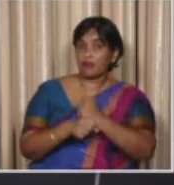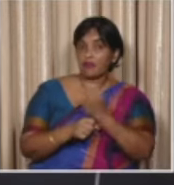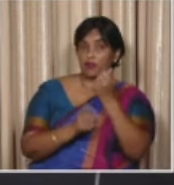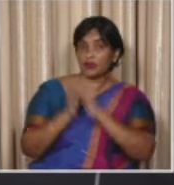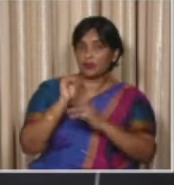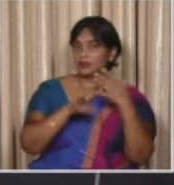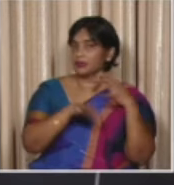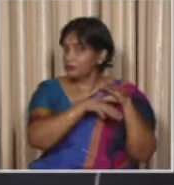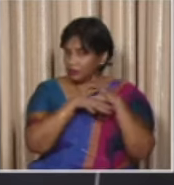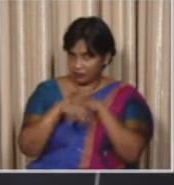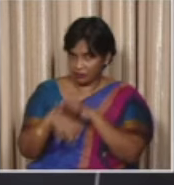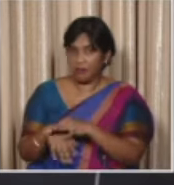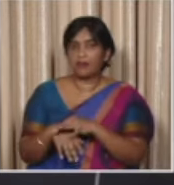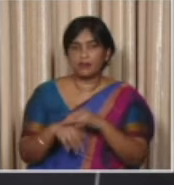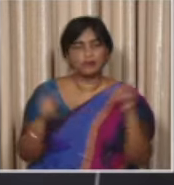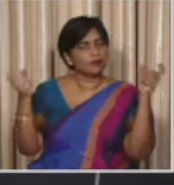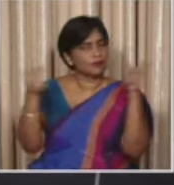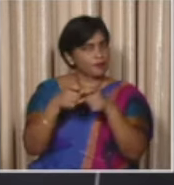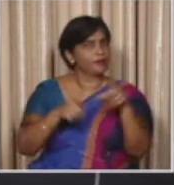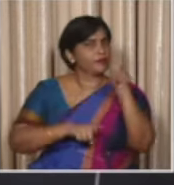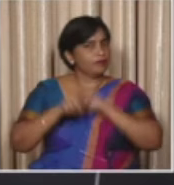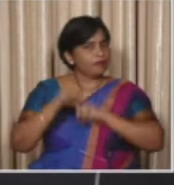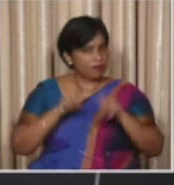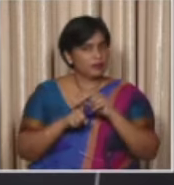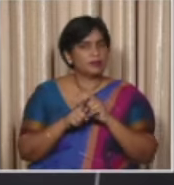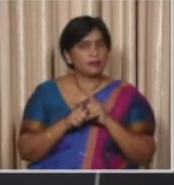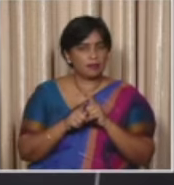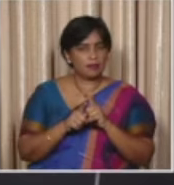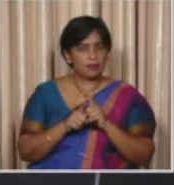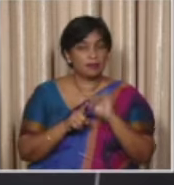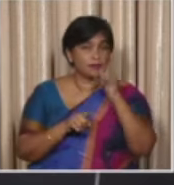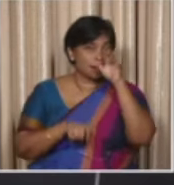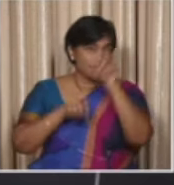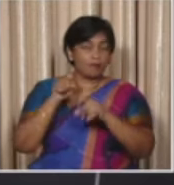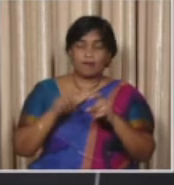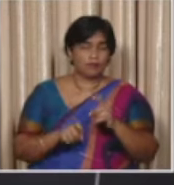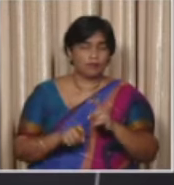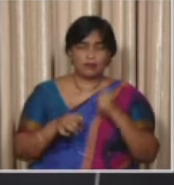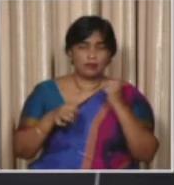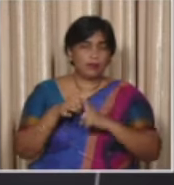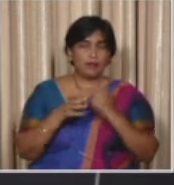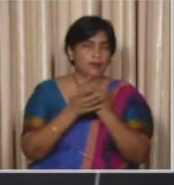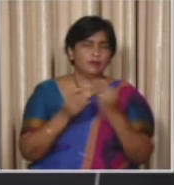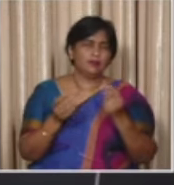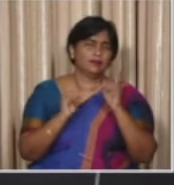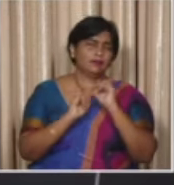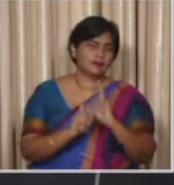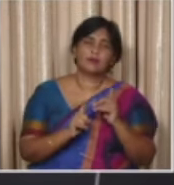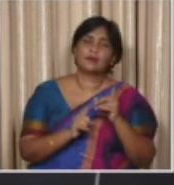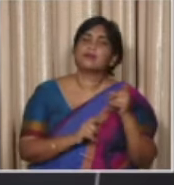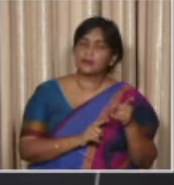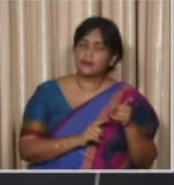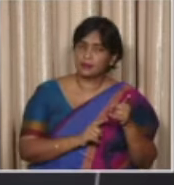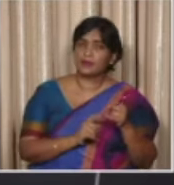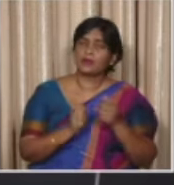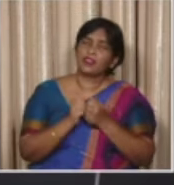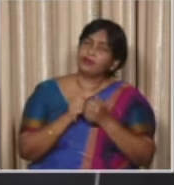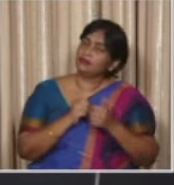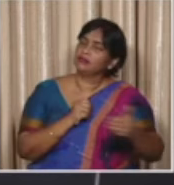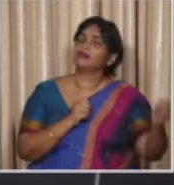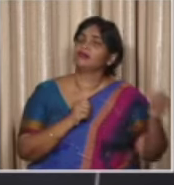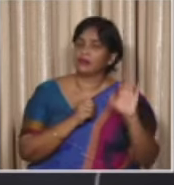ගියා. නිලධාරීත් එක්ක සාකච්ඡා කරන්න. ඉතින් දන්න සමාන නිලධාරීන් ඉන්න ඕනේ. ඒකට ප්‍රශ්න විසඳන්න ඕනේ නැහැ. ඒගොල්ලන්ට ඕනේ මේක ඇදගෙන